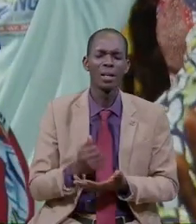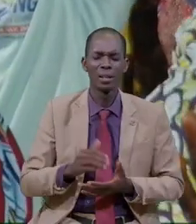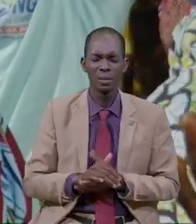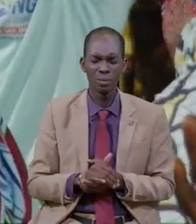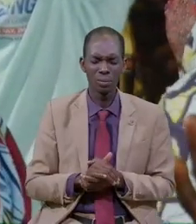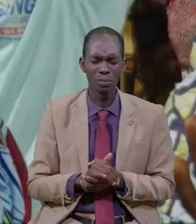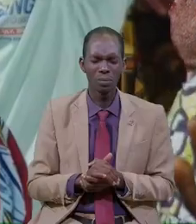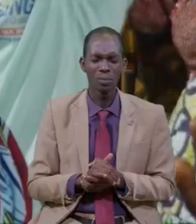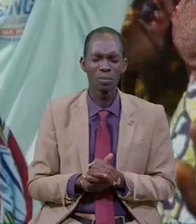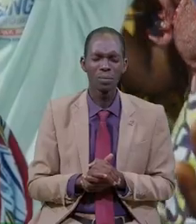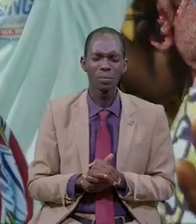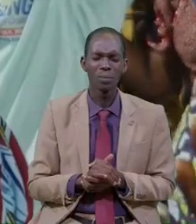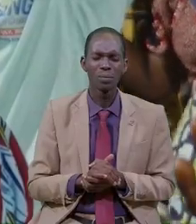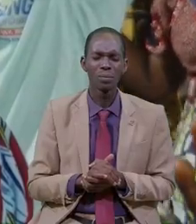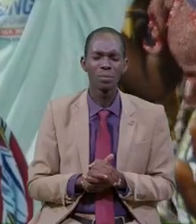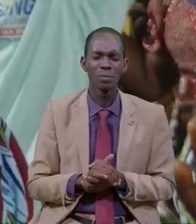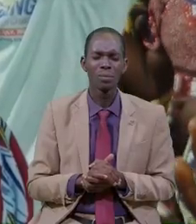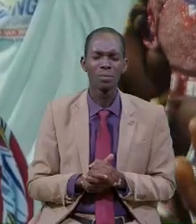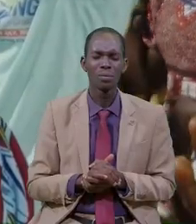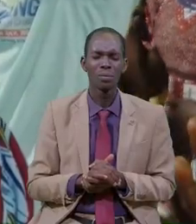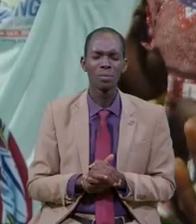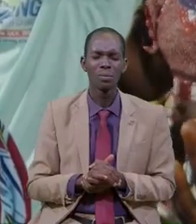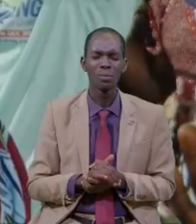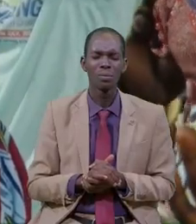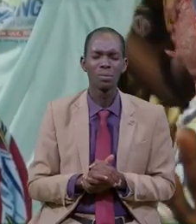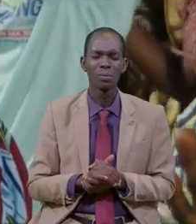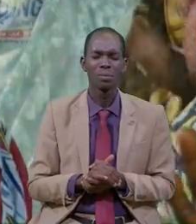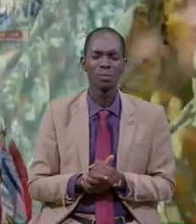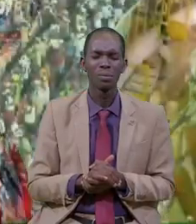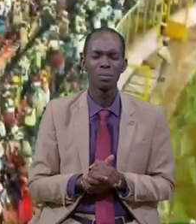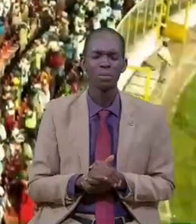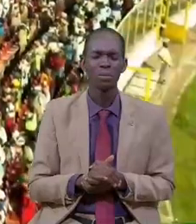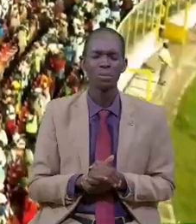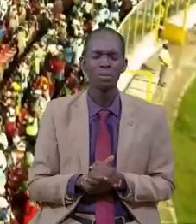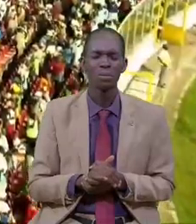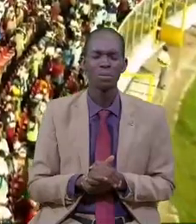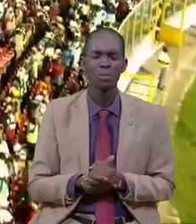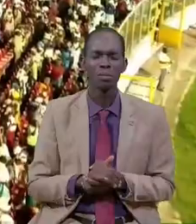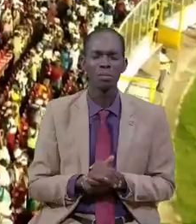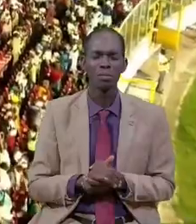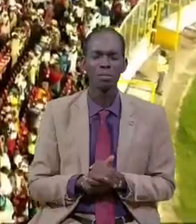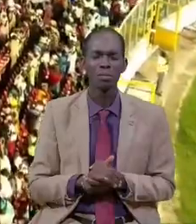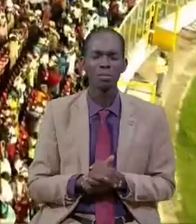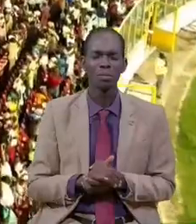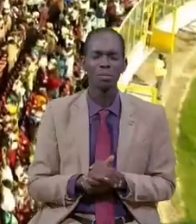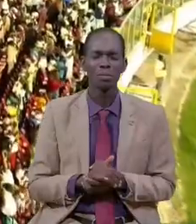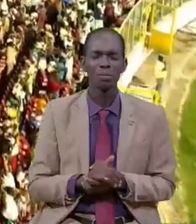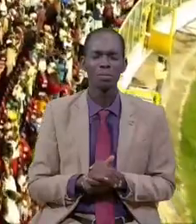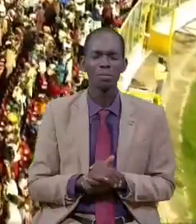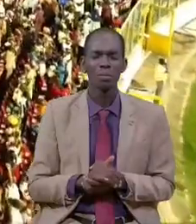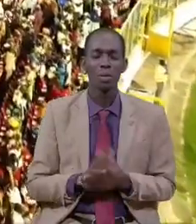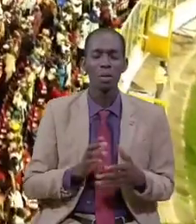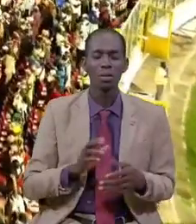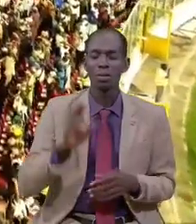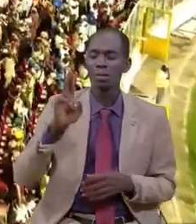le corps, au ventre, n'importe où, je vous commande, enflement, tumeur, disparaissez au nom de Jésus. Ulcer,